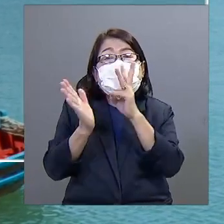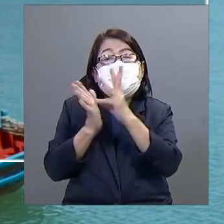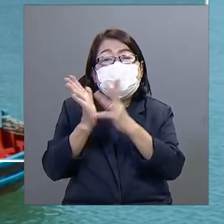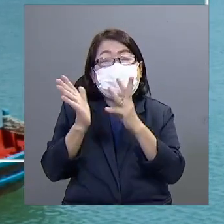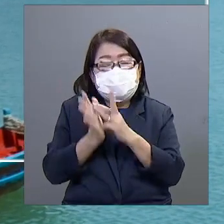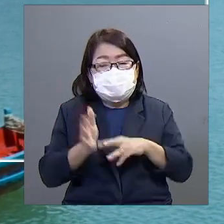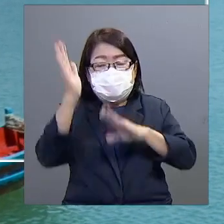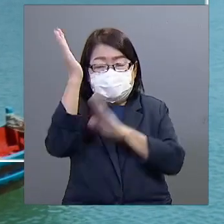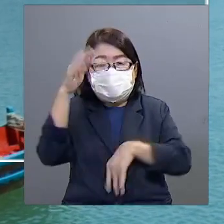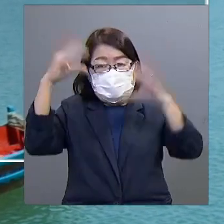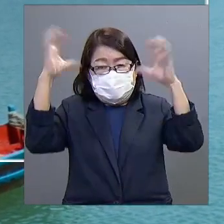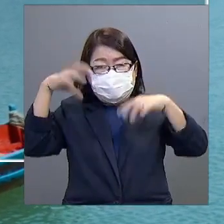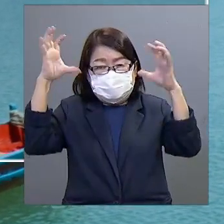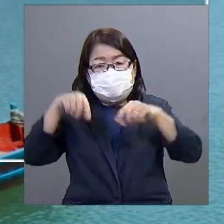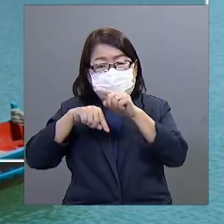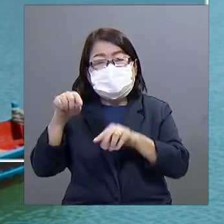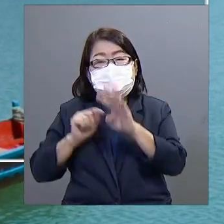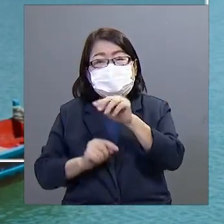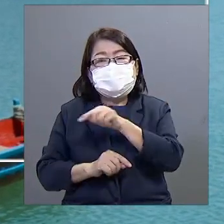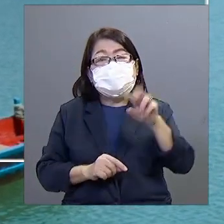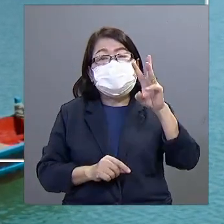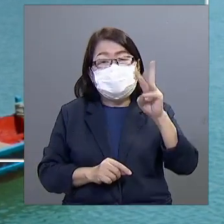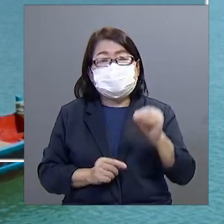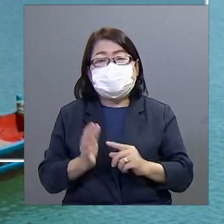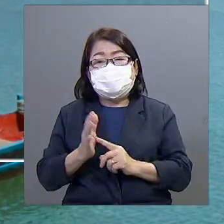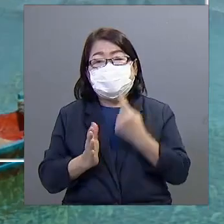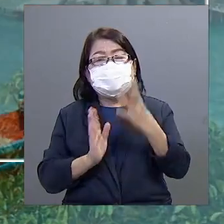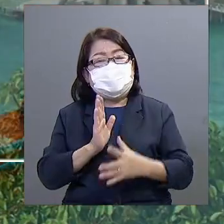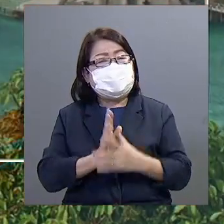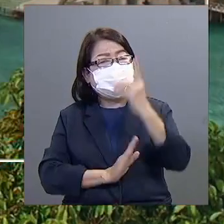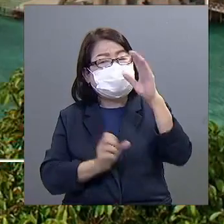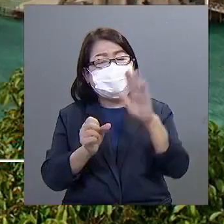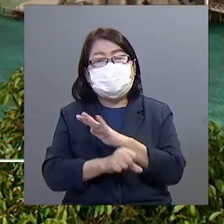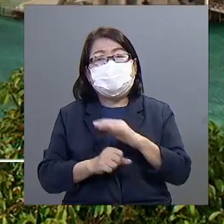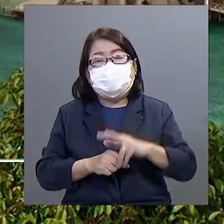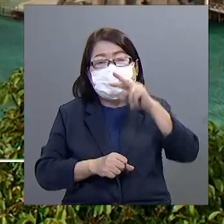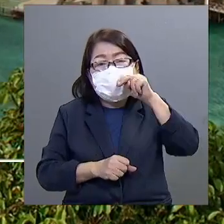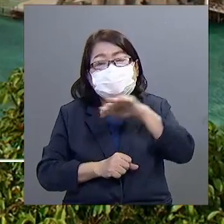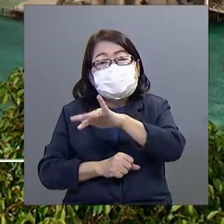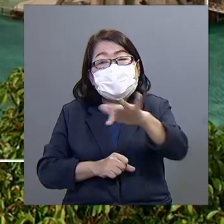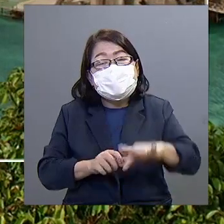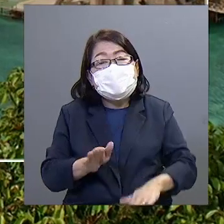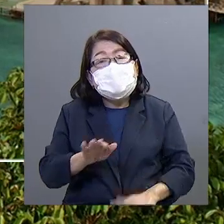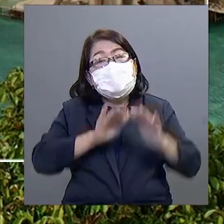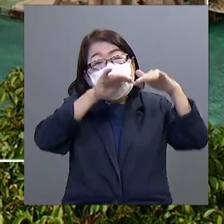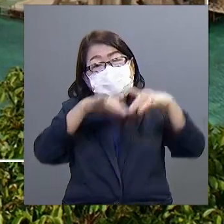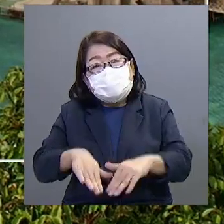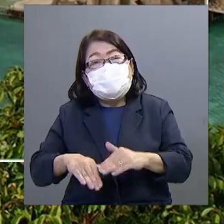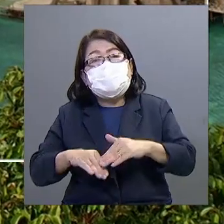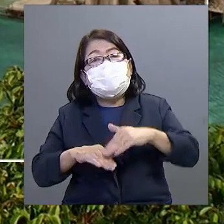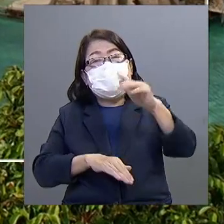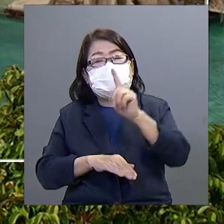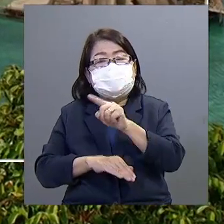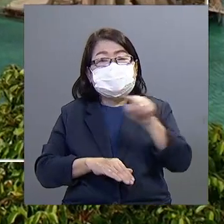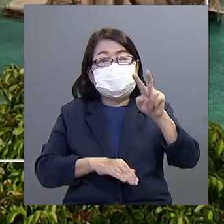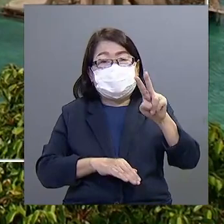นอง 40-60% ของพ้นที่ในช่งตลดทงสัดาลนี้และทะเลจะมีเคลื่อนสูงประมั 1-2 เมตรระยะนี้เป